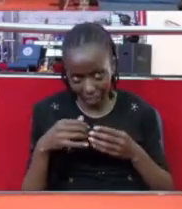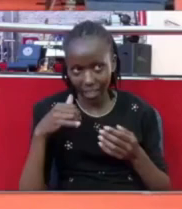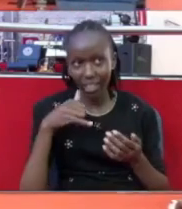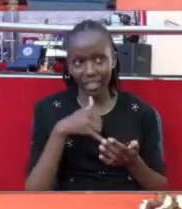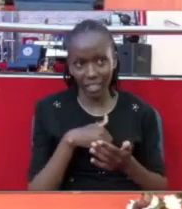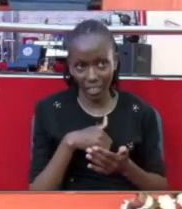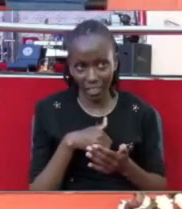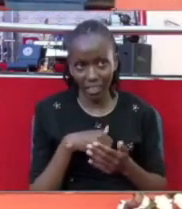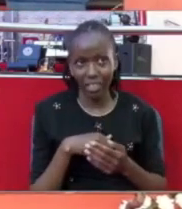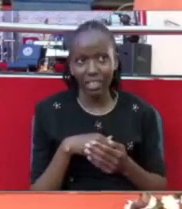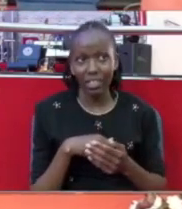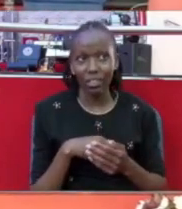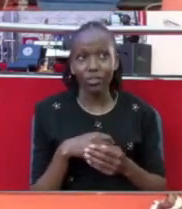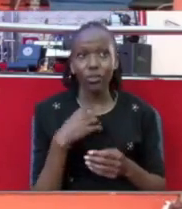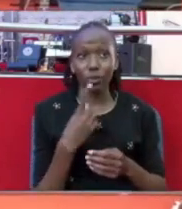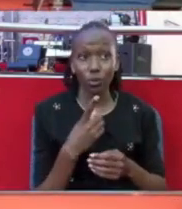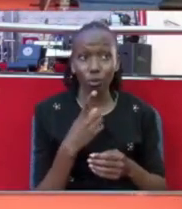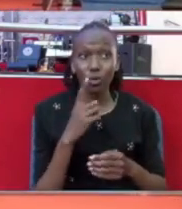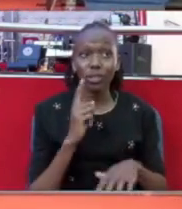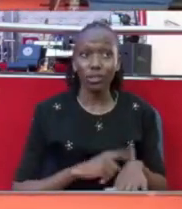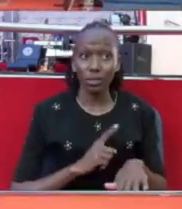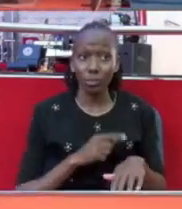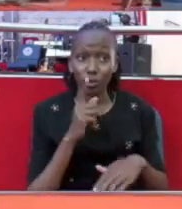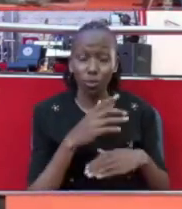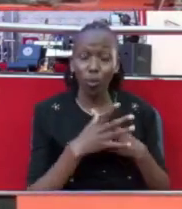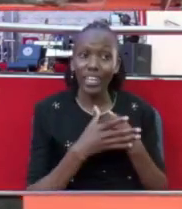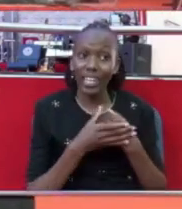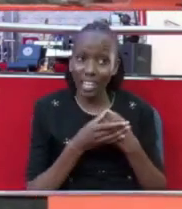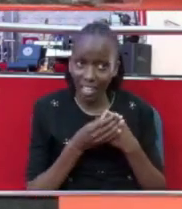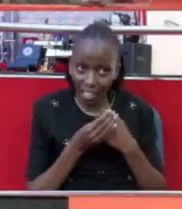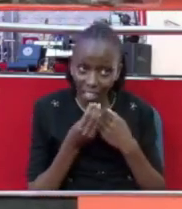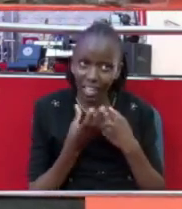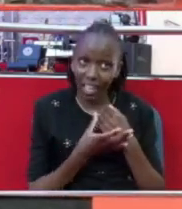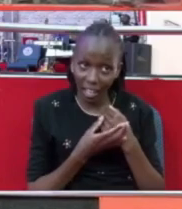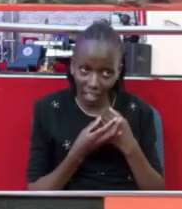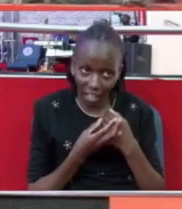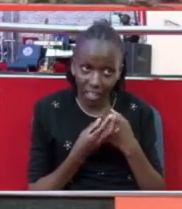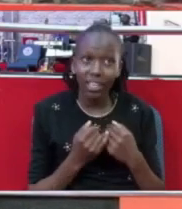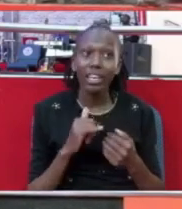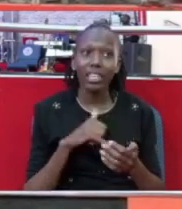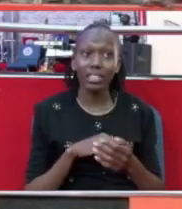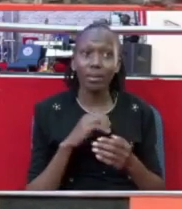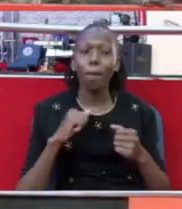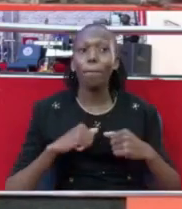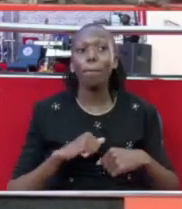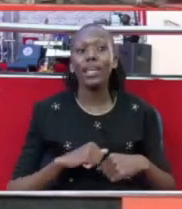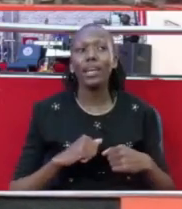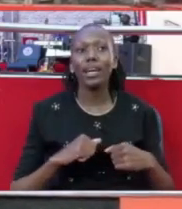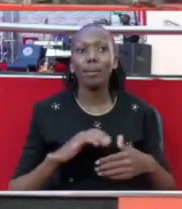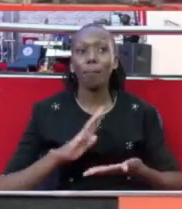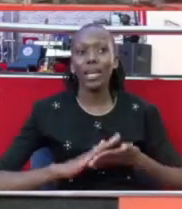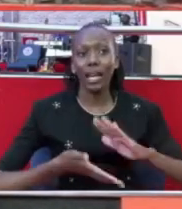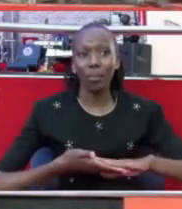wakati unakichunga, it becomes a blessing in your life. Kinaweza kuwa baraka katika maisha yako. It lifts your